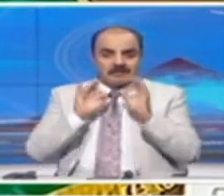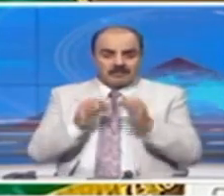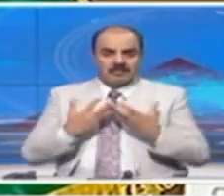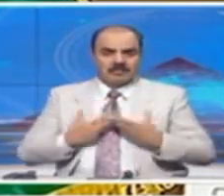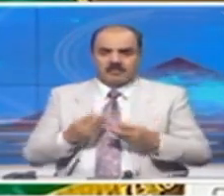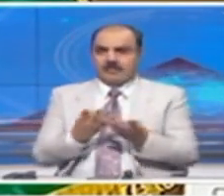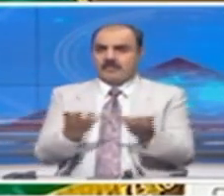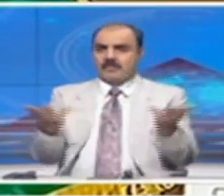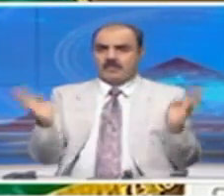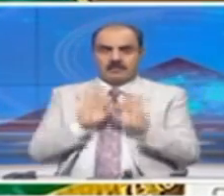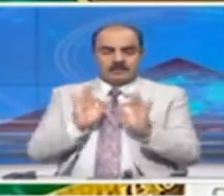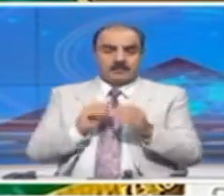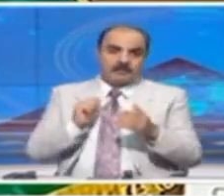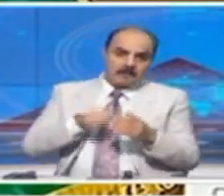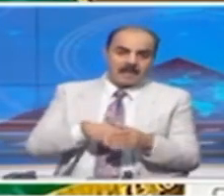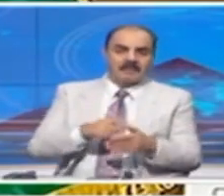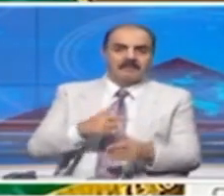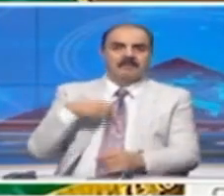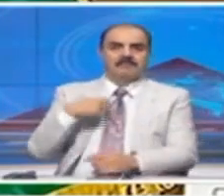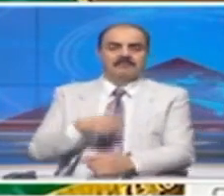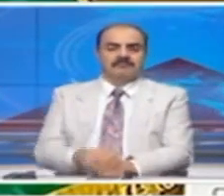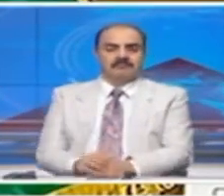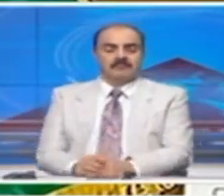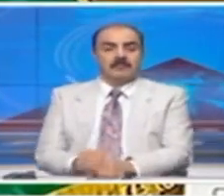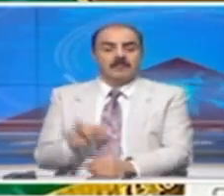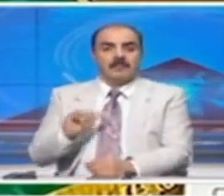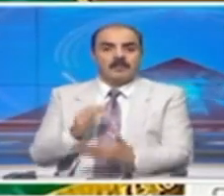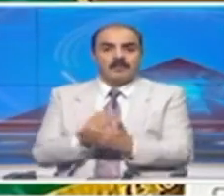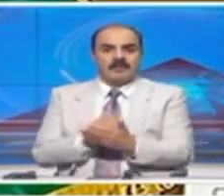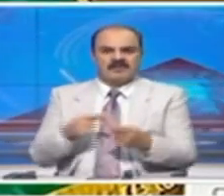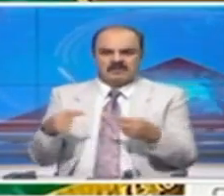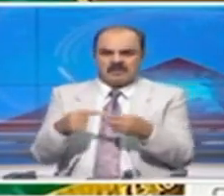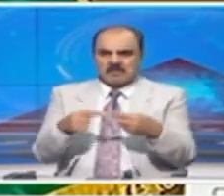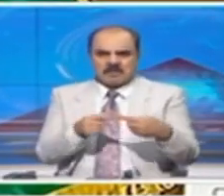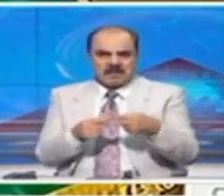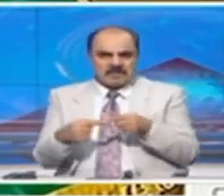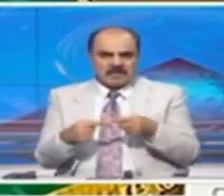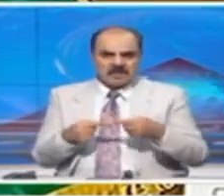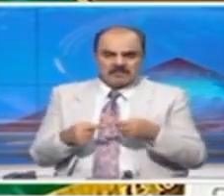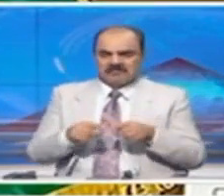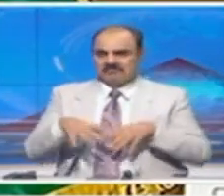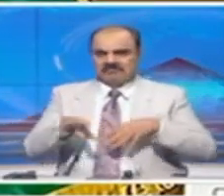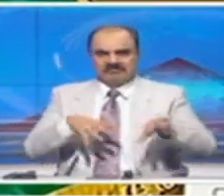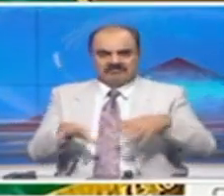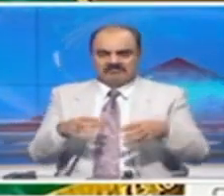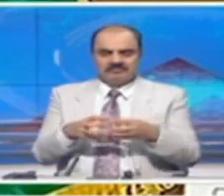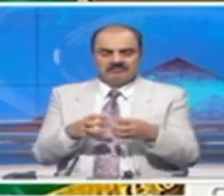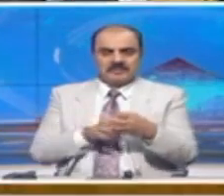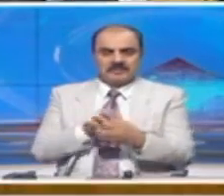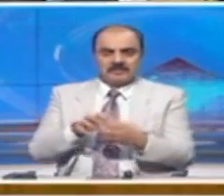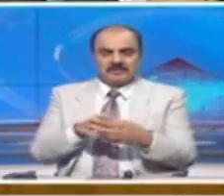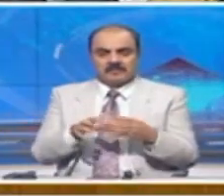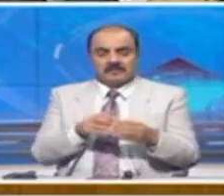عامة وانتخابات رئاسية، وإنه الخلافات الحالية بين بعض القوى